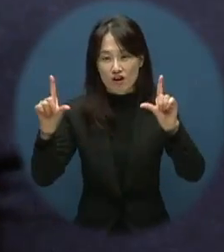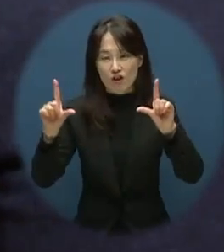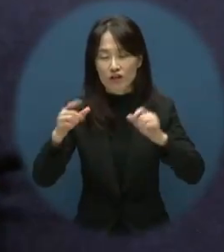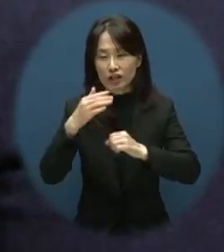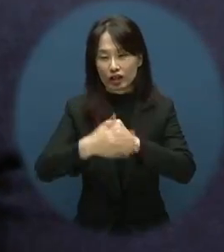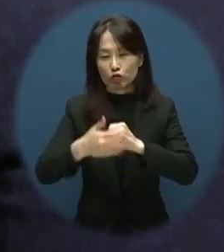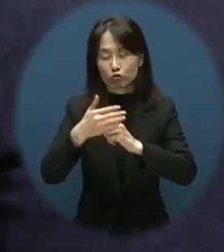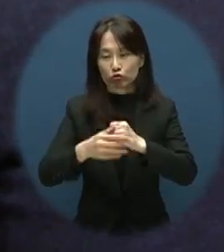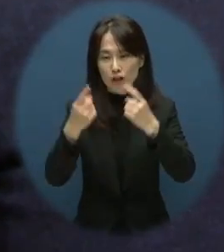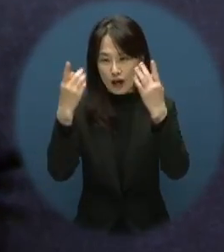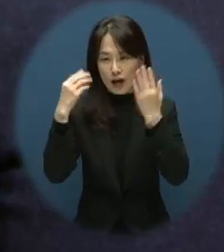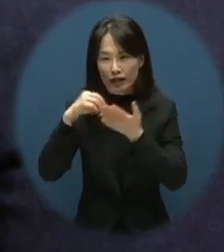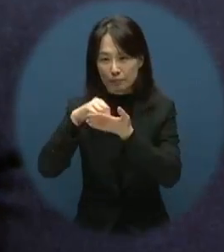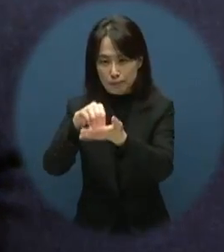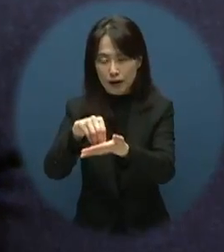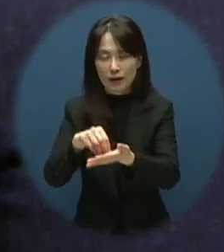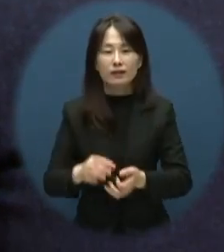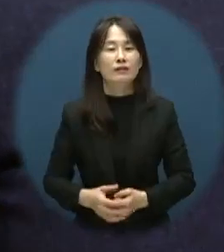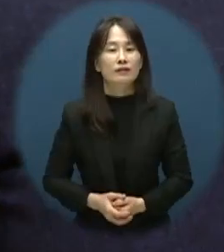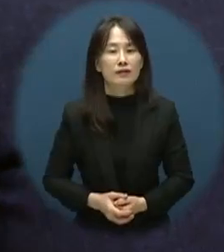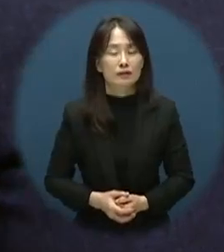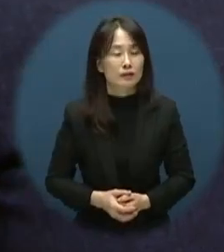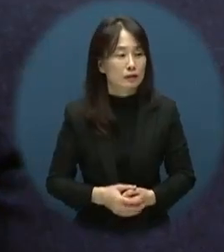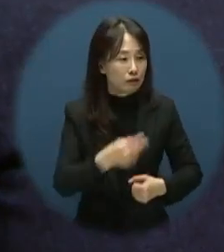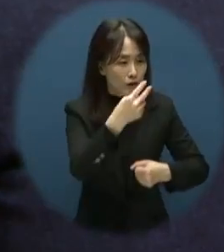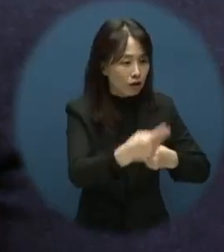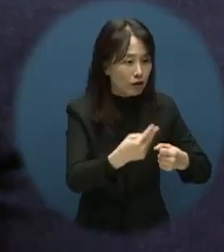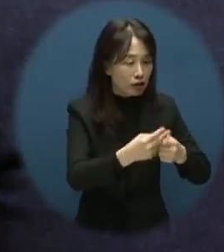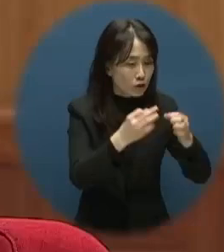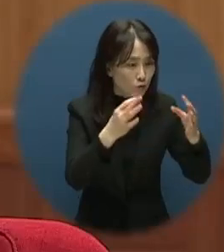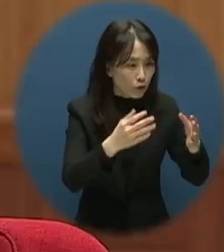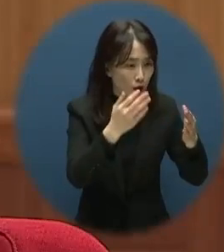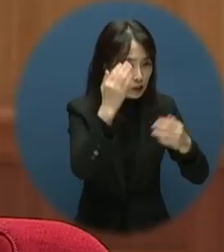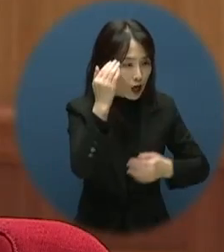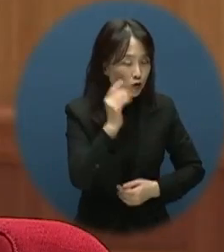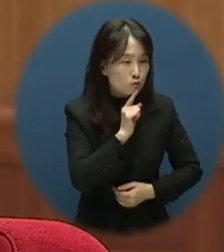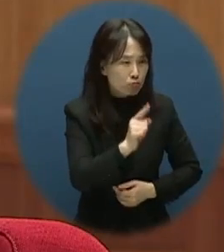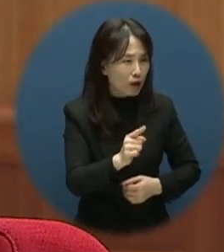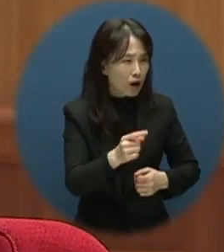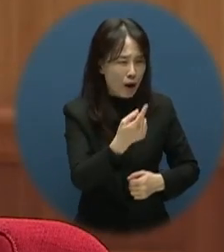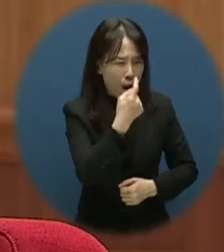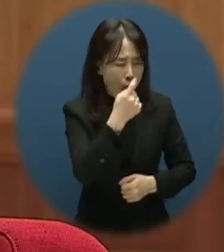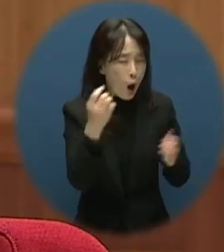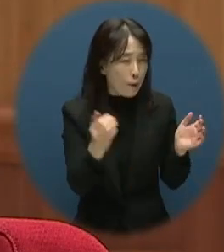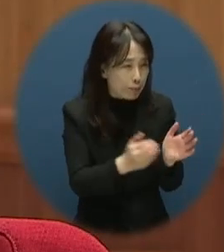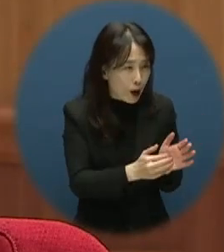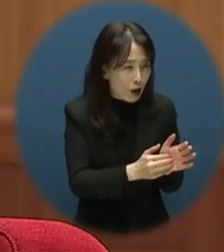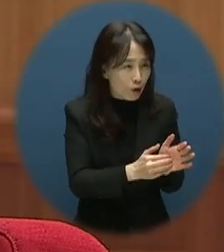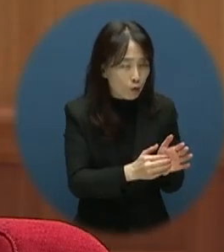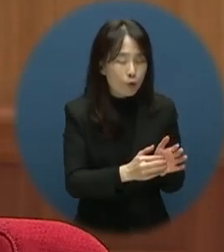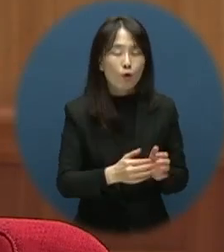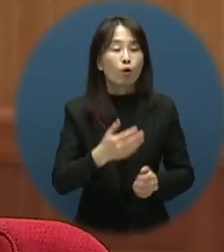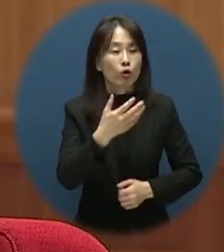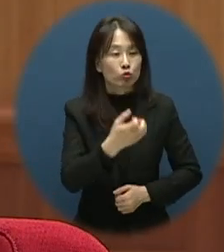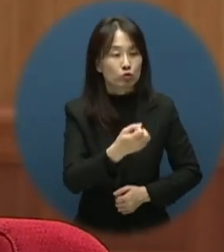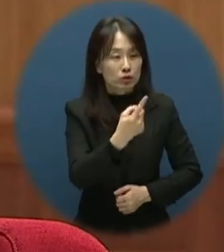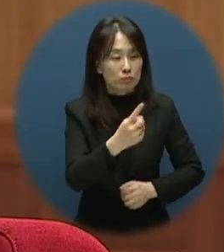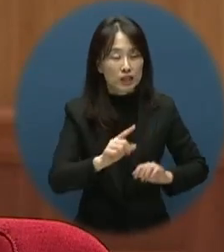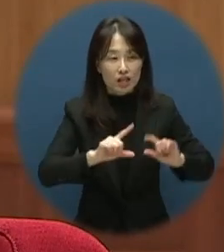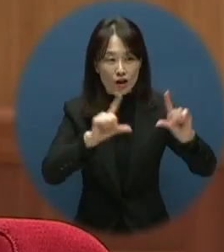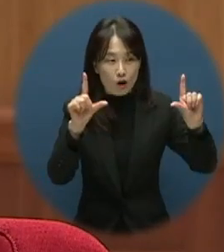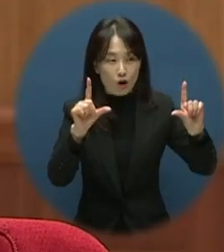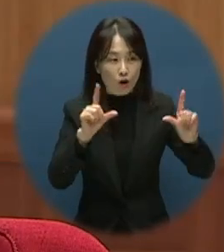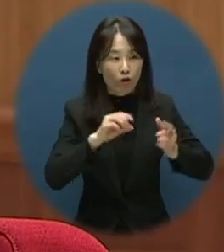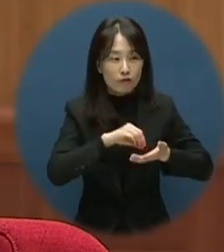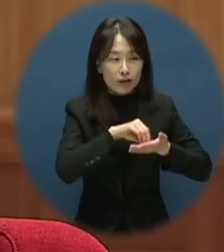89, 92년 만에 한국어를 다 마스터를 하고. 그렇죠. 한 1년 동안 연세대학교 다녔고 그다음